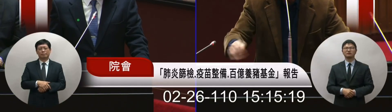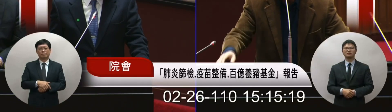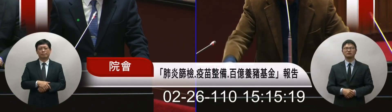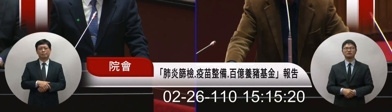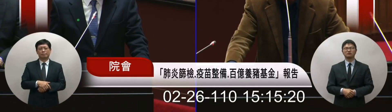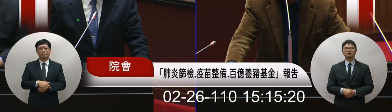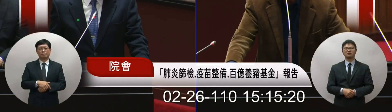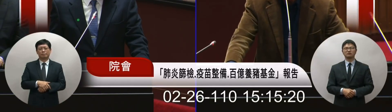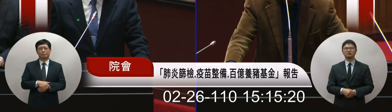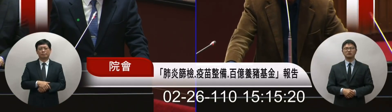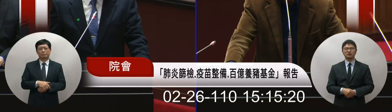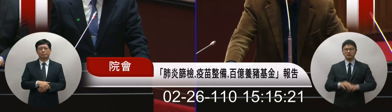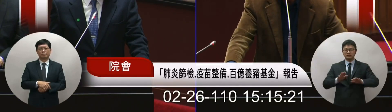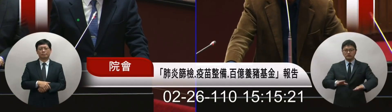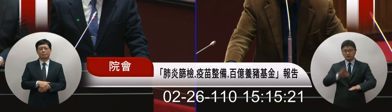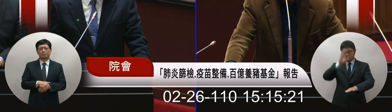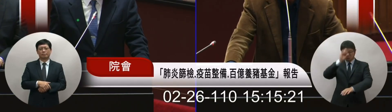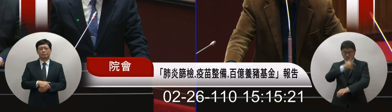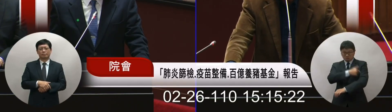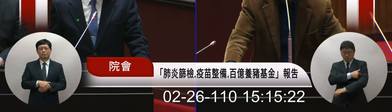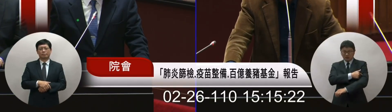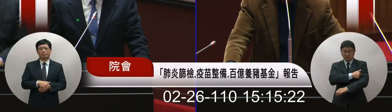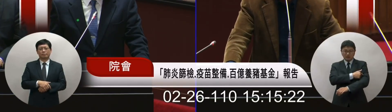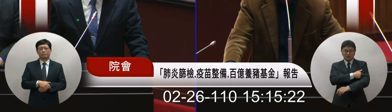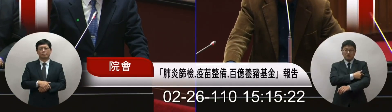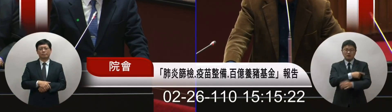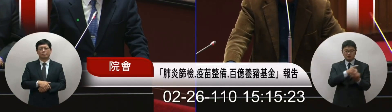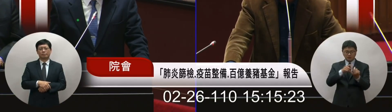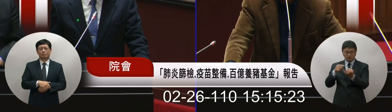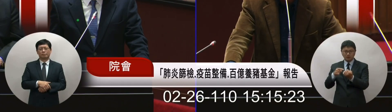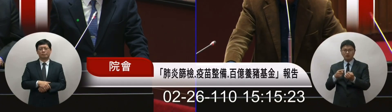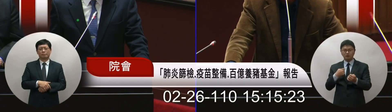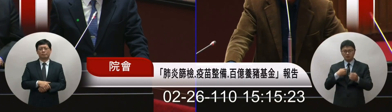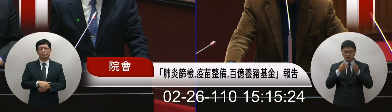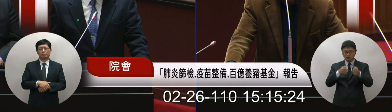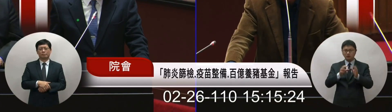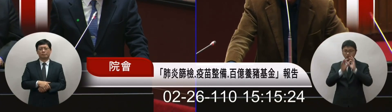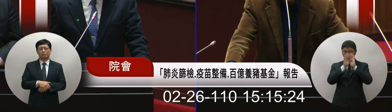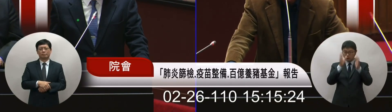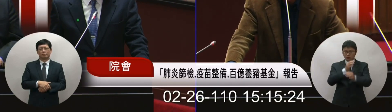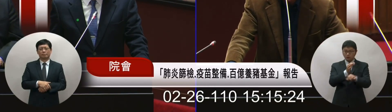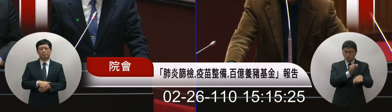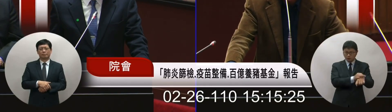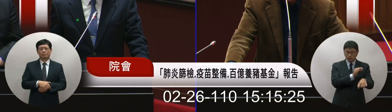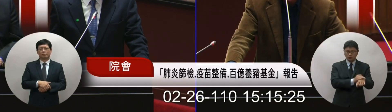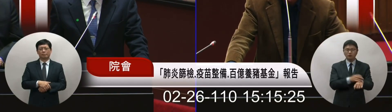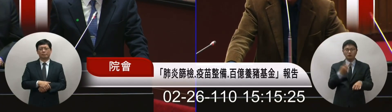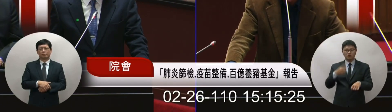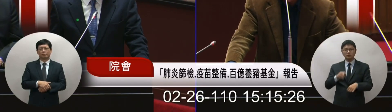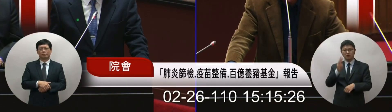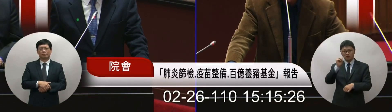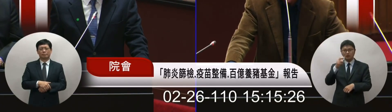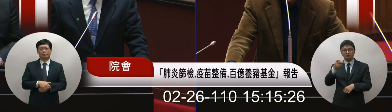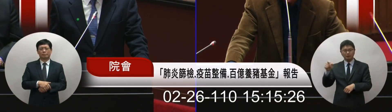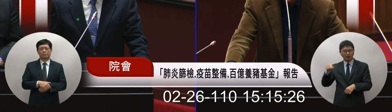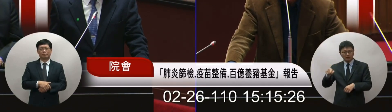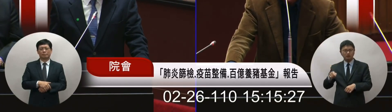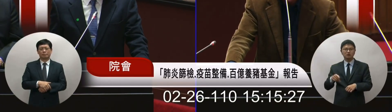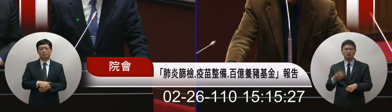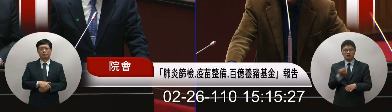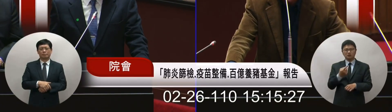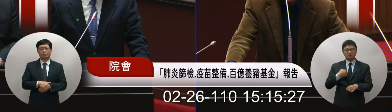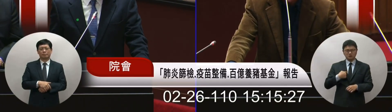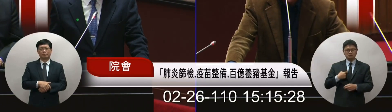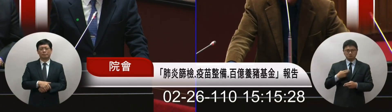种这个疫苗来讲大家对这个辉瑞的或是莫德纳的好像信心比较强啦。目